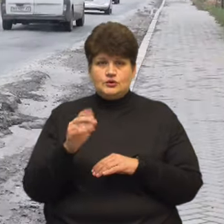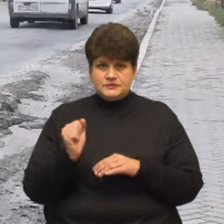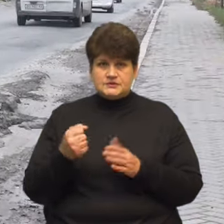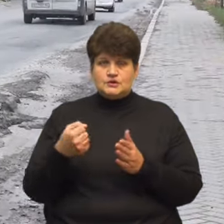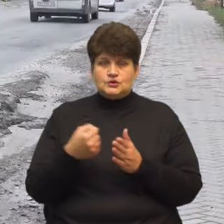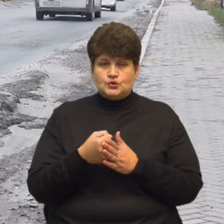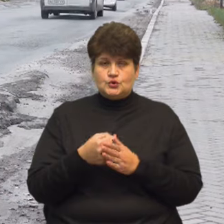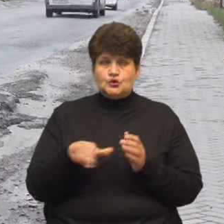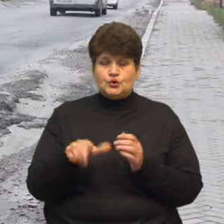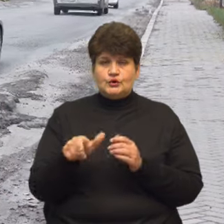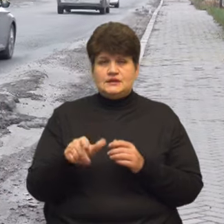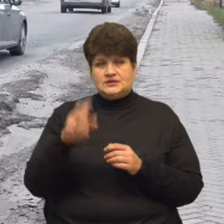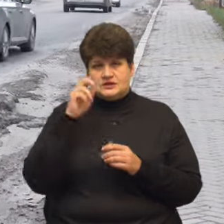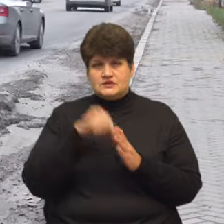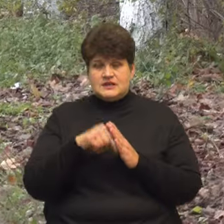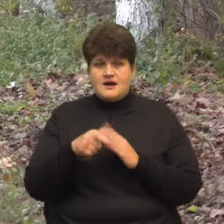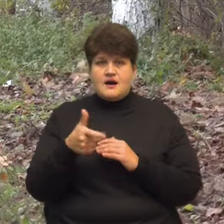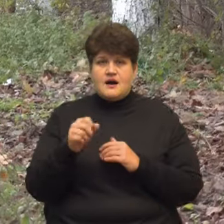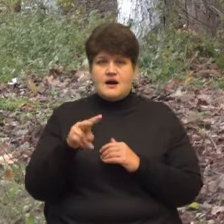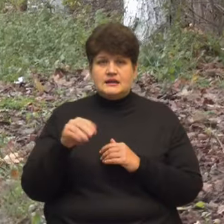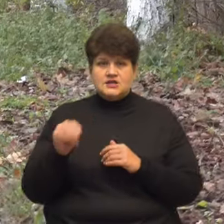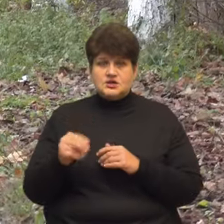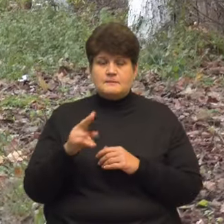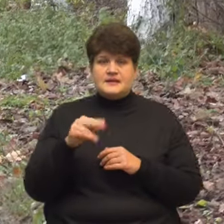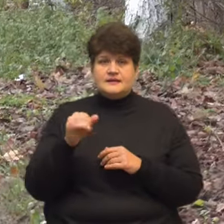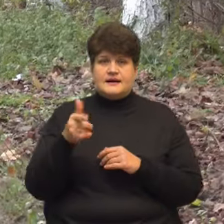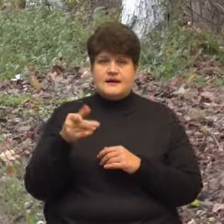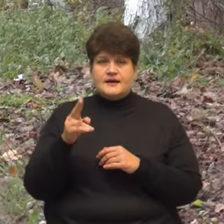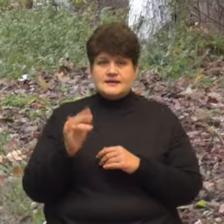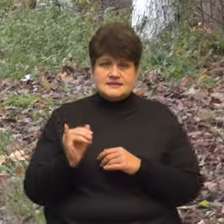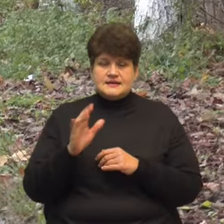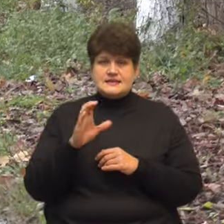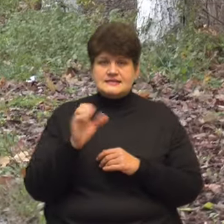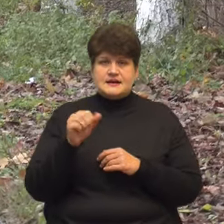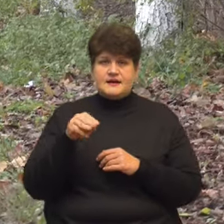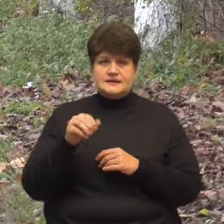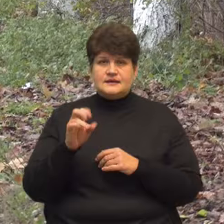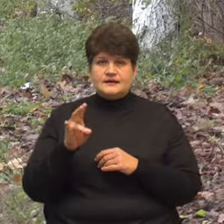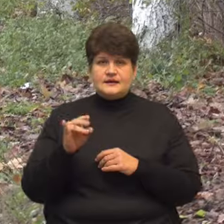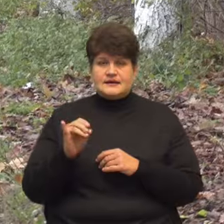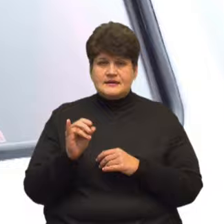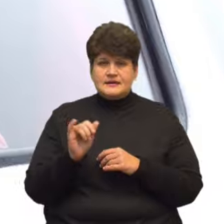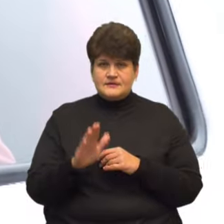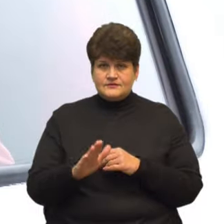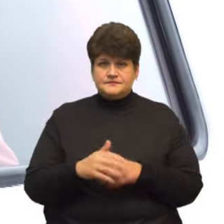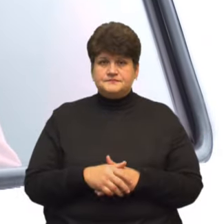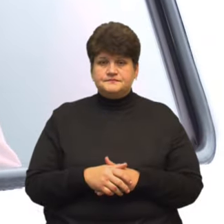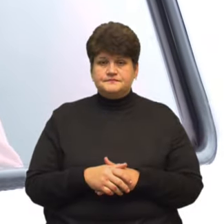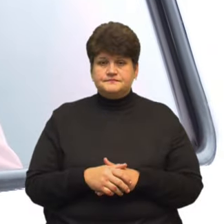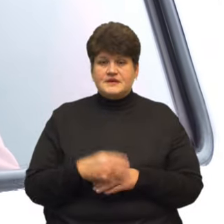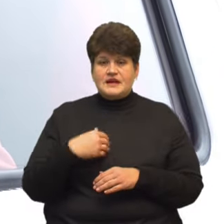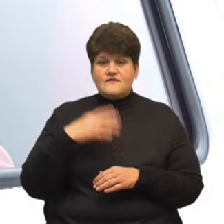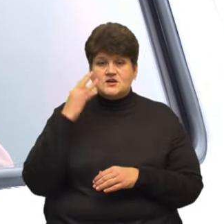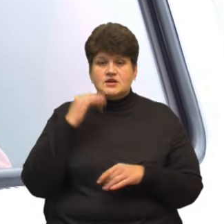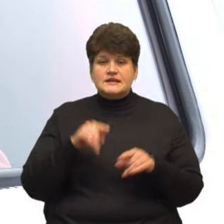значення Галич під гайці Сатанів водії та пішоходи яких ми зустріли поблизу моста про його ремонт кажуть ну вважаю так